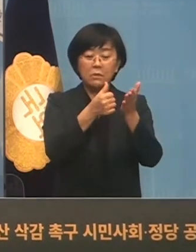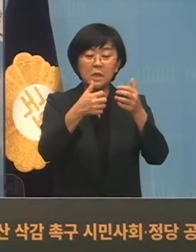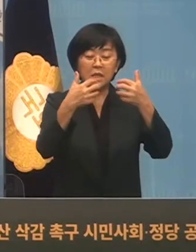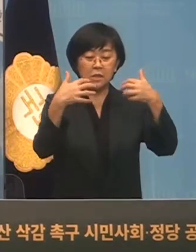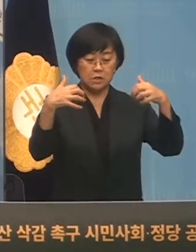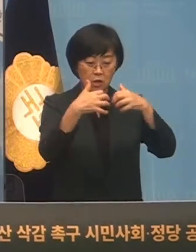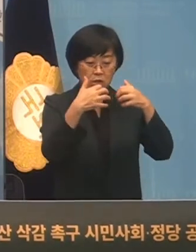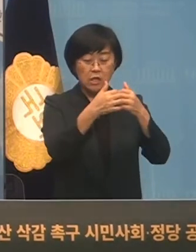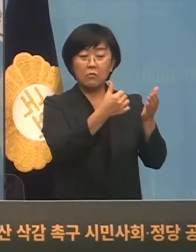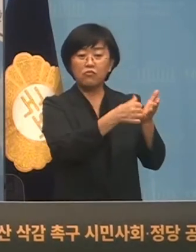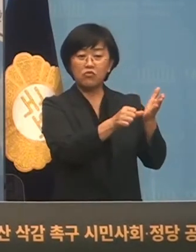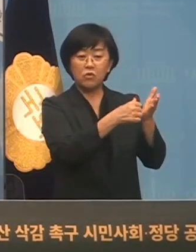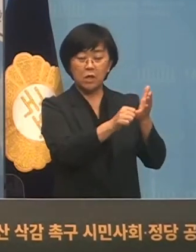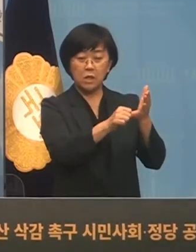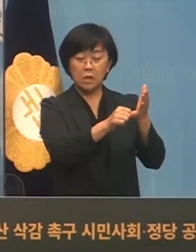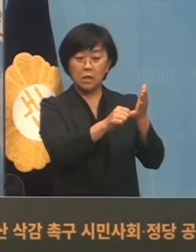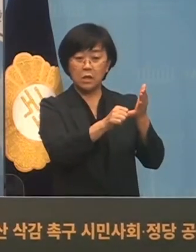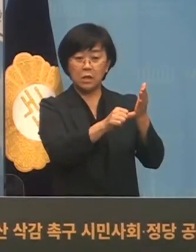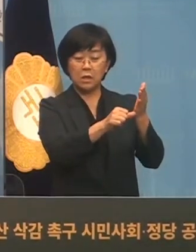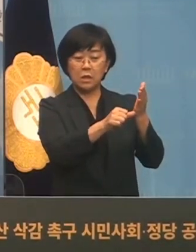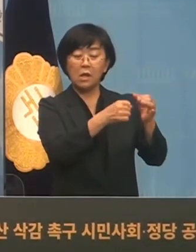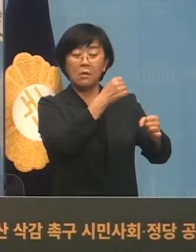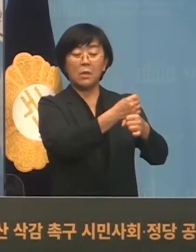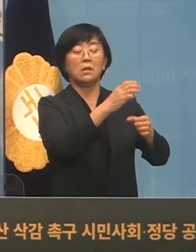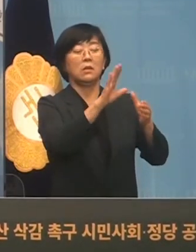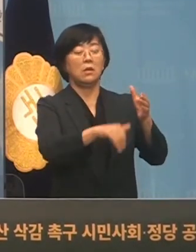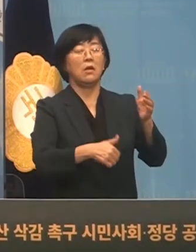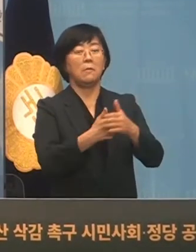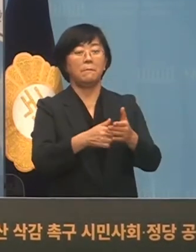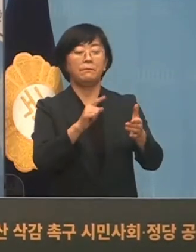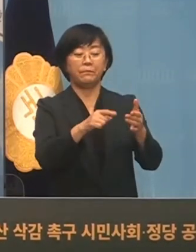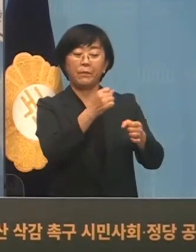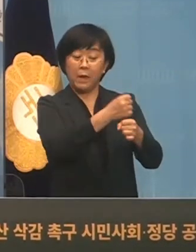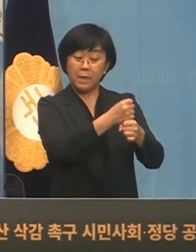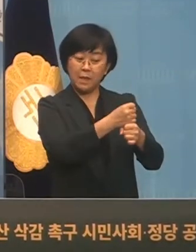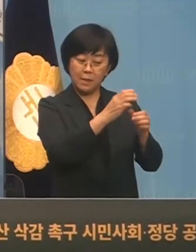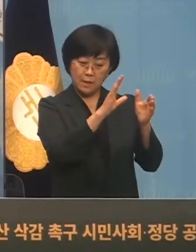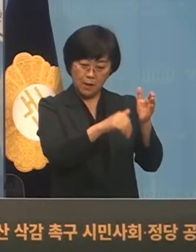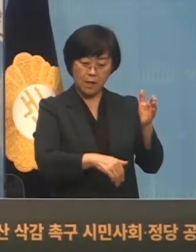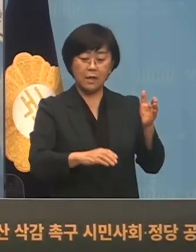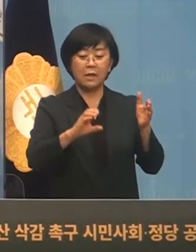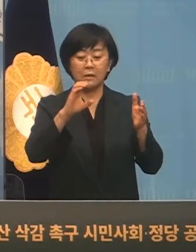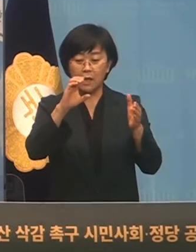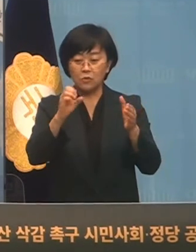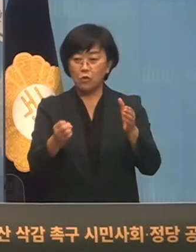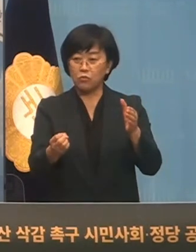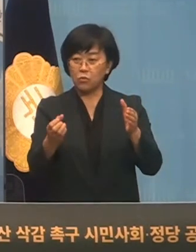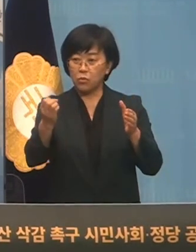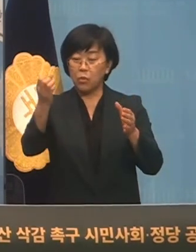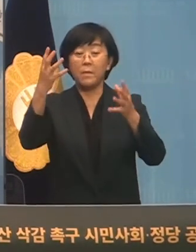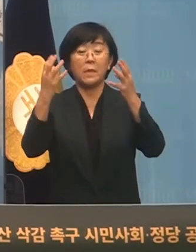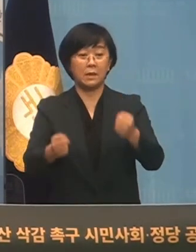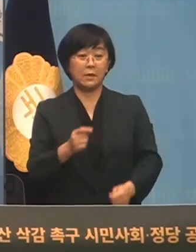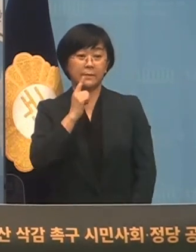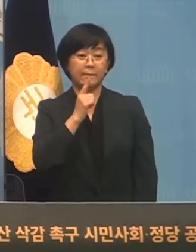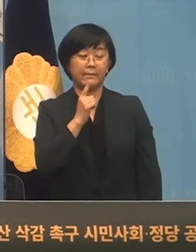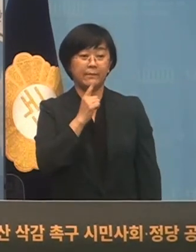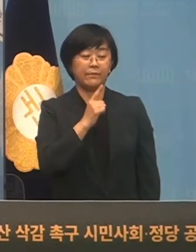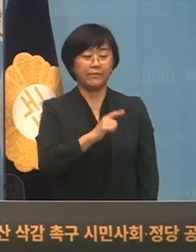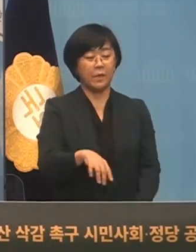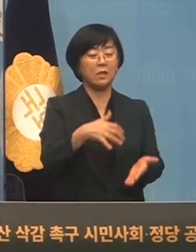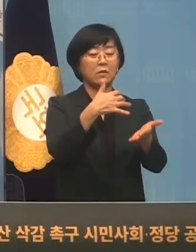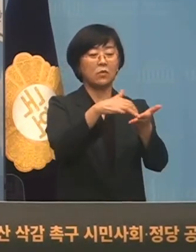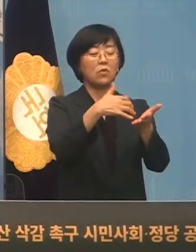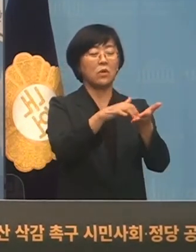운용이 될 때 약간은 많은 양의 탄소가 배출될 수밖에 없습니다. 하지만 여기에 대해서 정확한